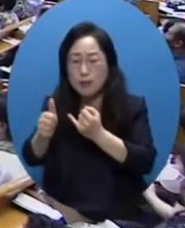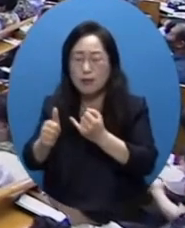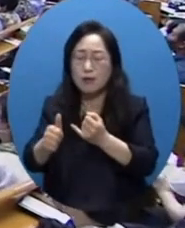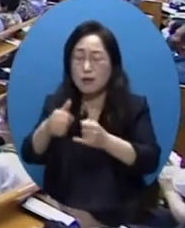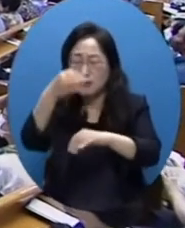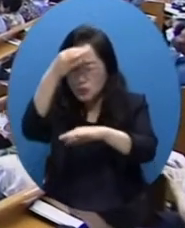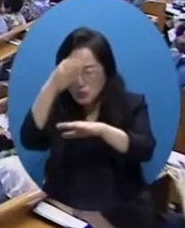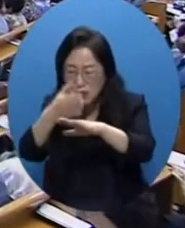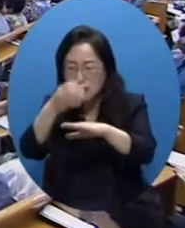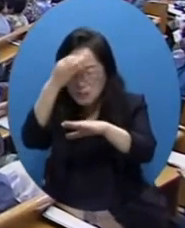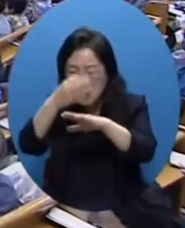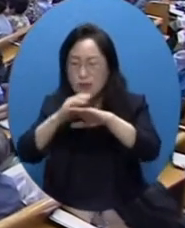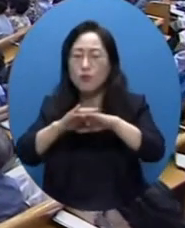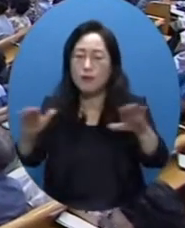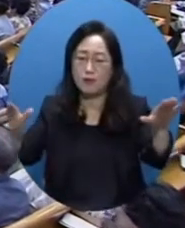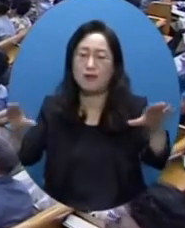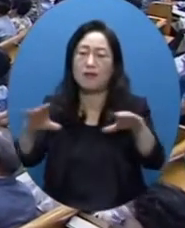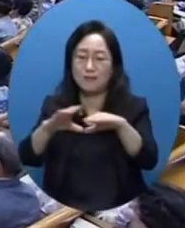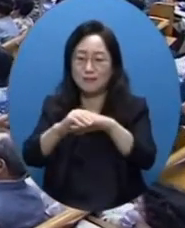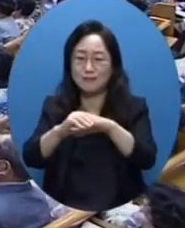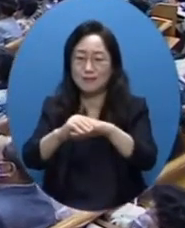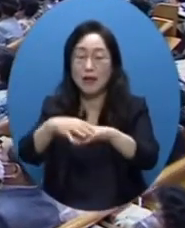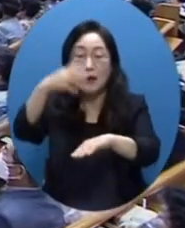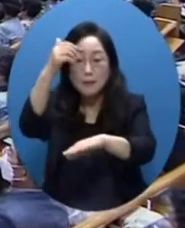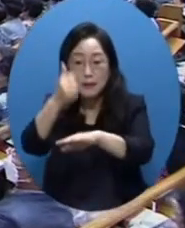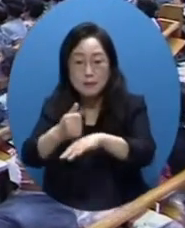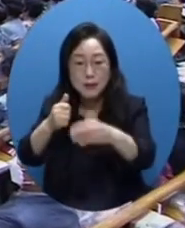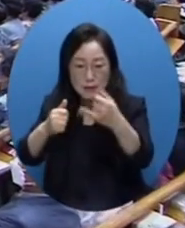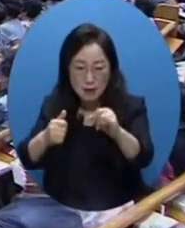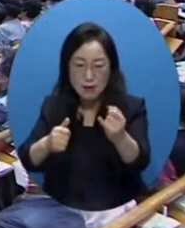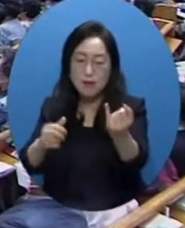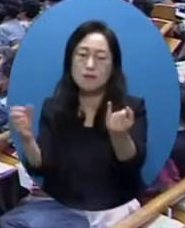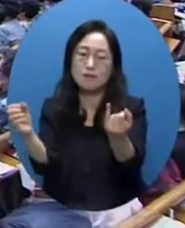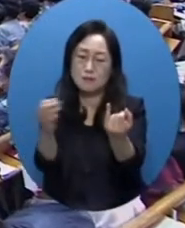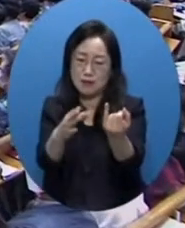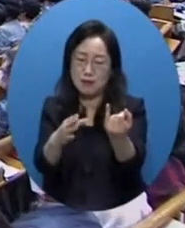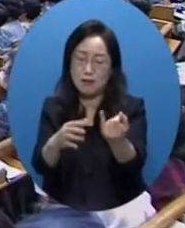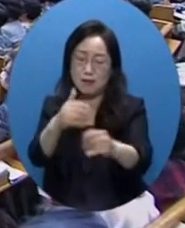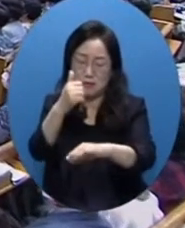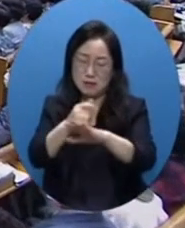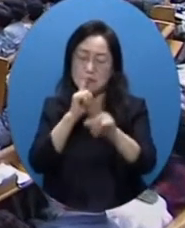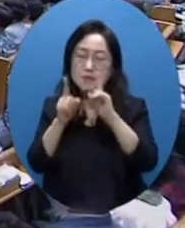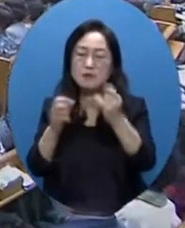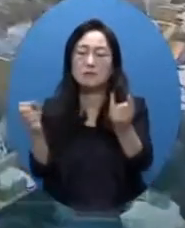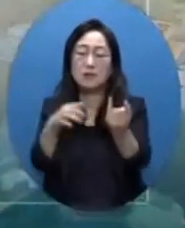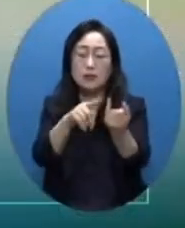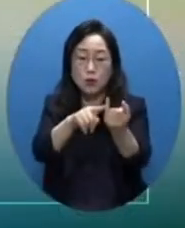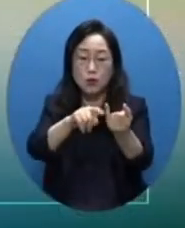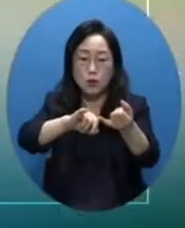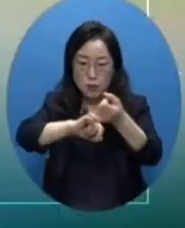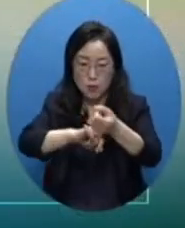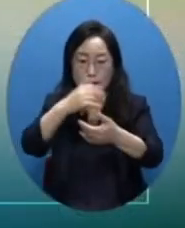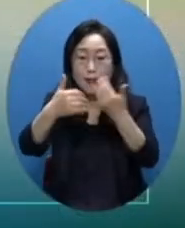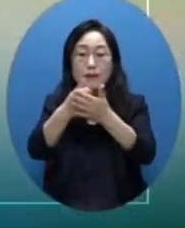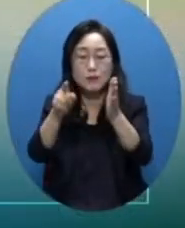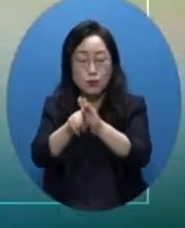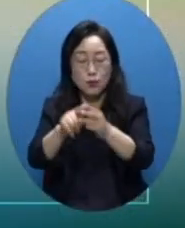하고 마지막에 그 딸 김송지사에게 이렇게 유언을 남깁니다. 꼭 하나님 믿고 교회